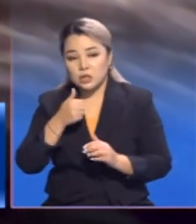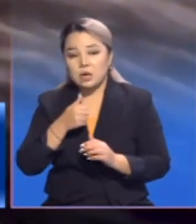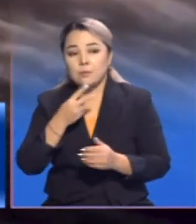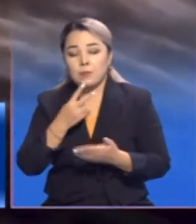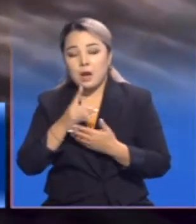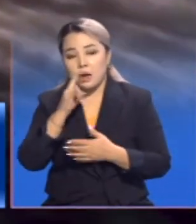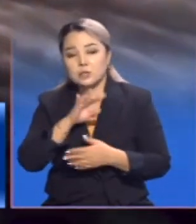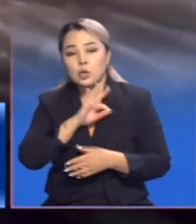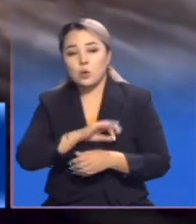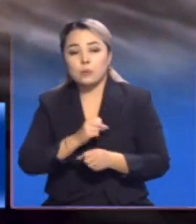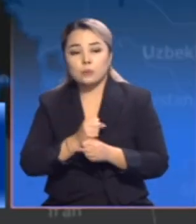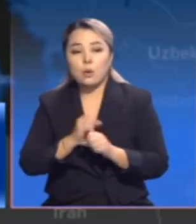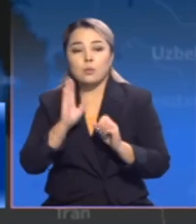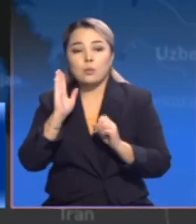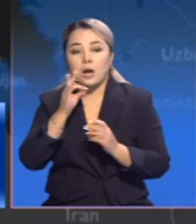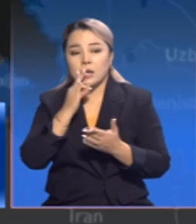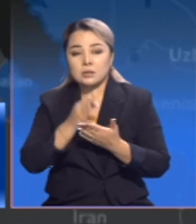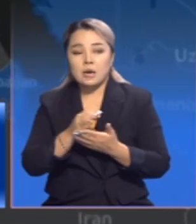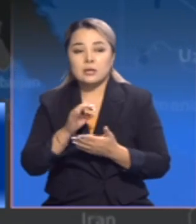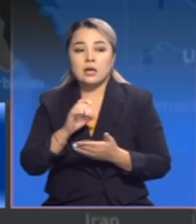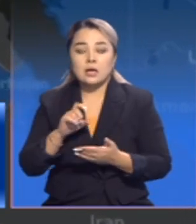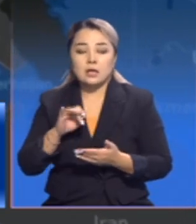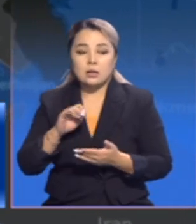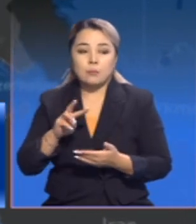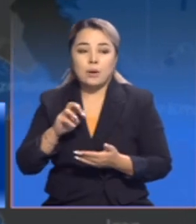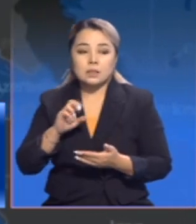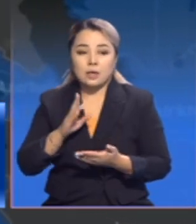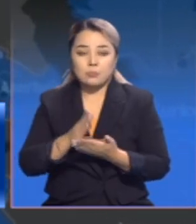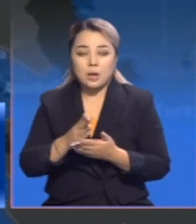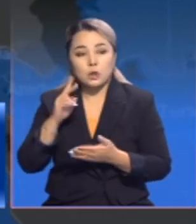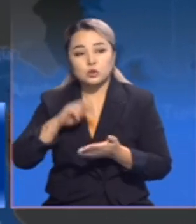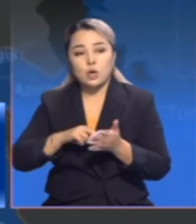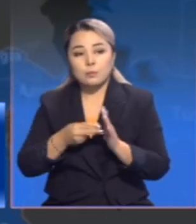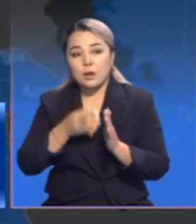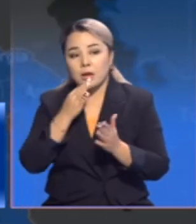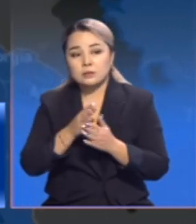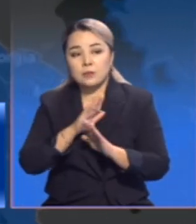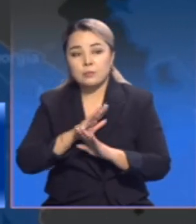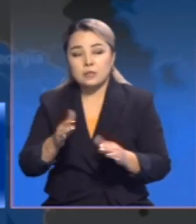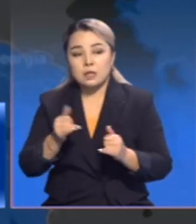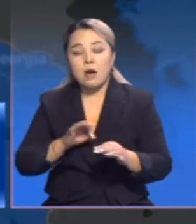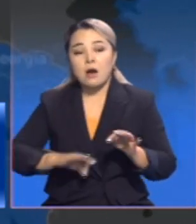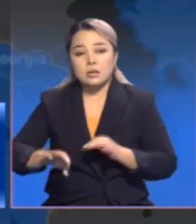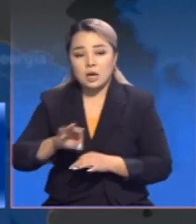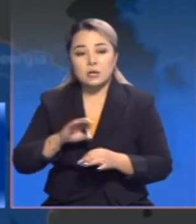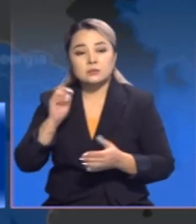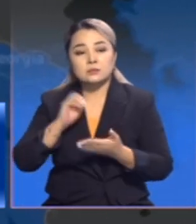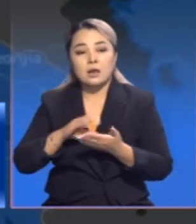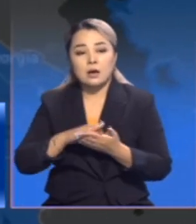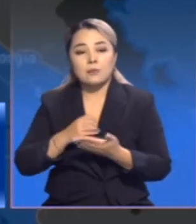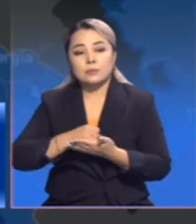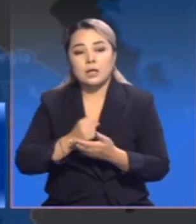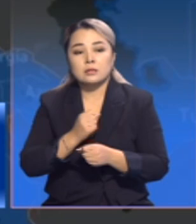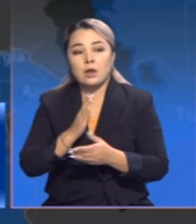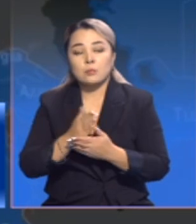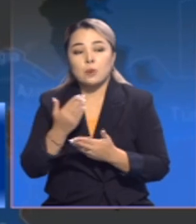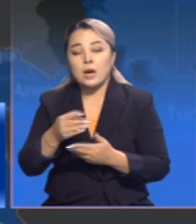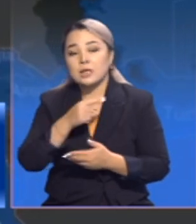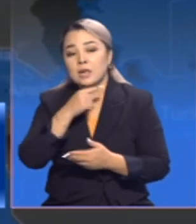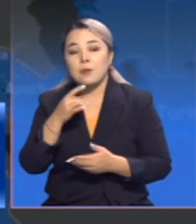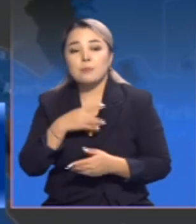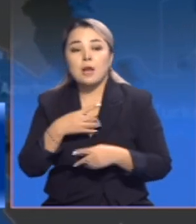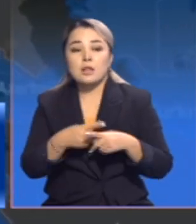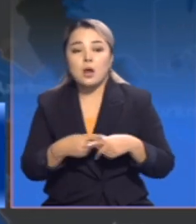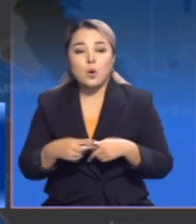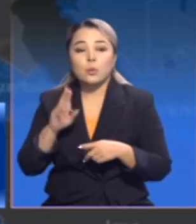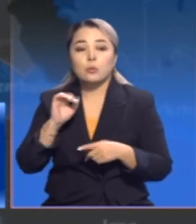да қолжетімді болатынын айтқан. Илон Маск бұл жобаға ілікпейтін елдерді картада сұр түспен белгілеген. Олар Ресей,